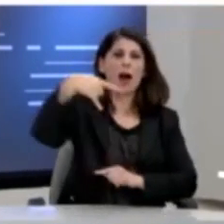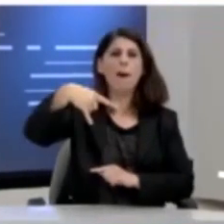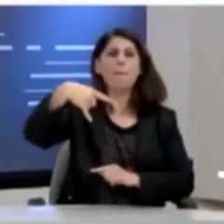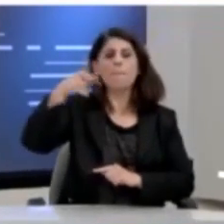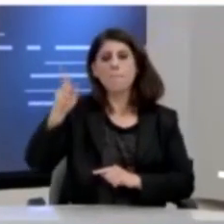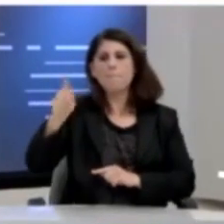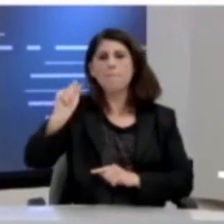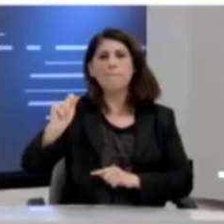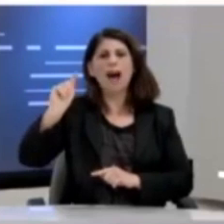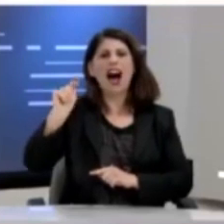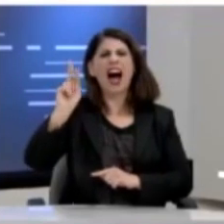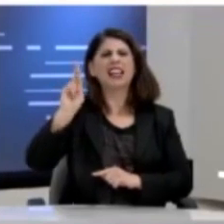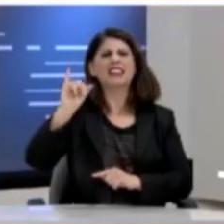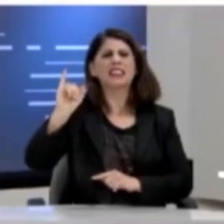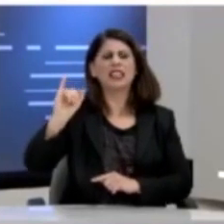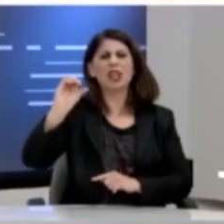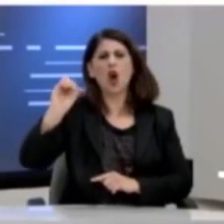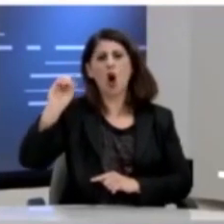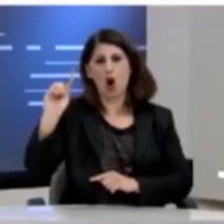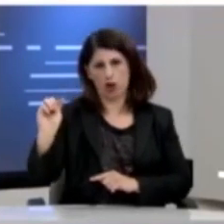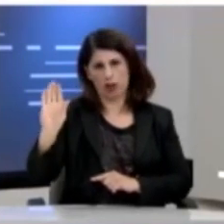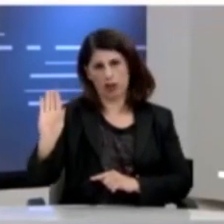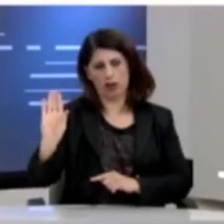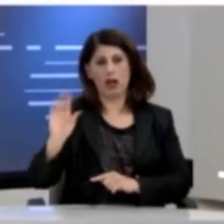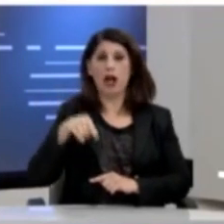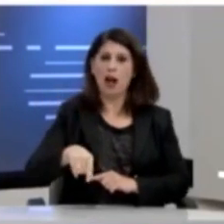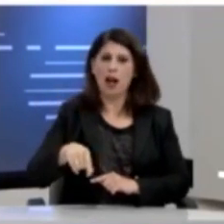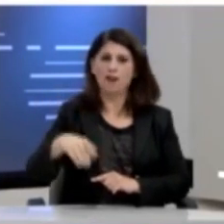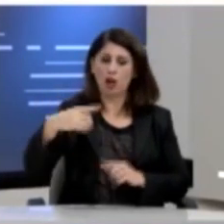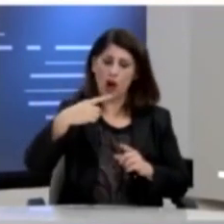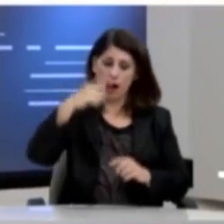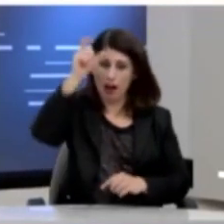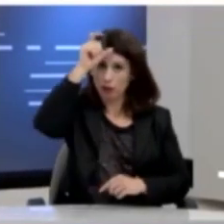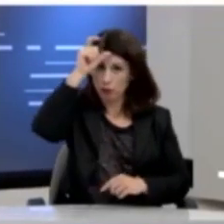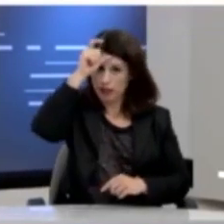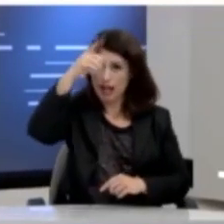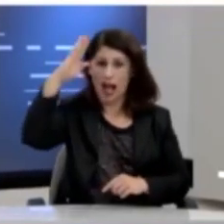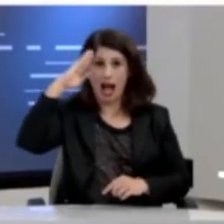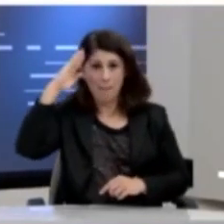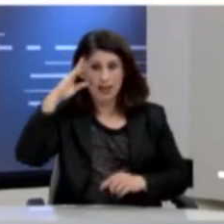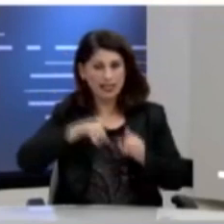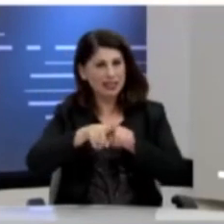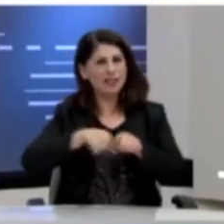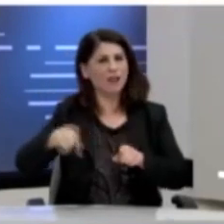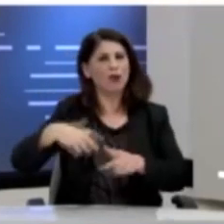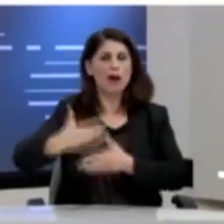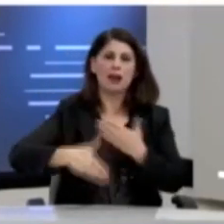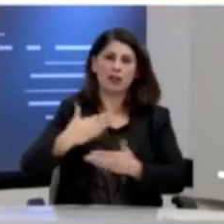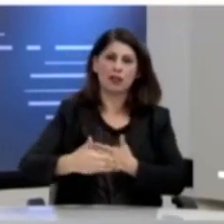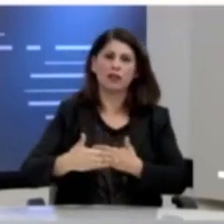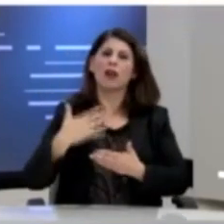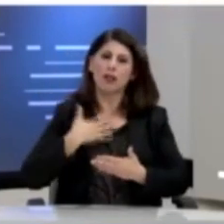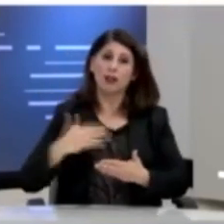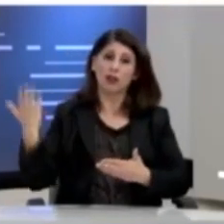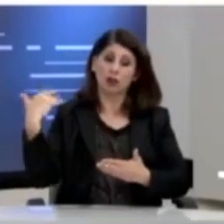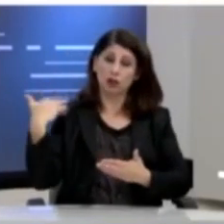Patriot. Οι αμερικανοτουρκικές σχέσεις είναι παραδοσιακές και έχουν χρησιμοποιηθεί ως αιχμή κατά της